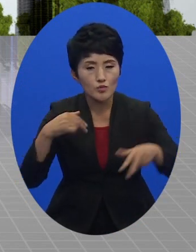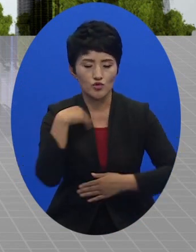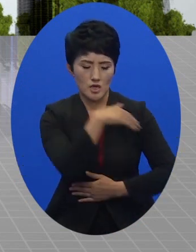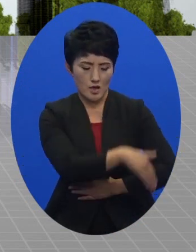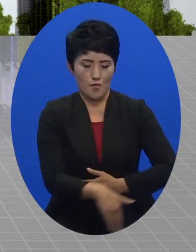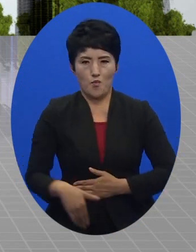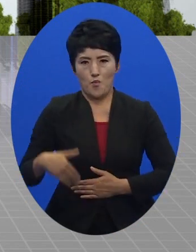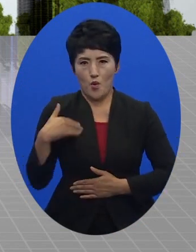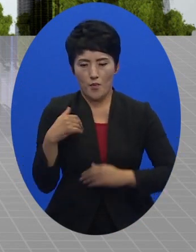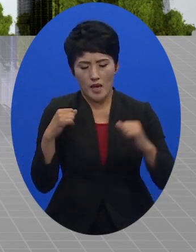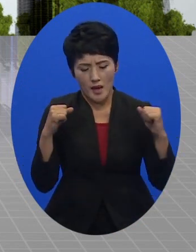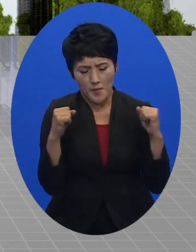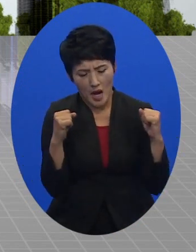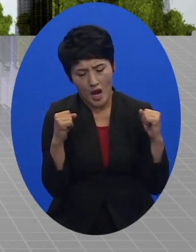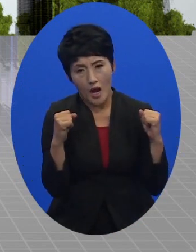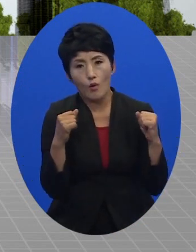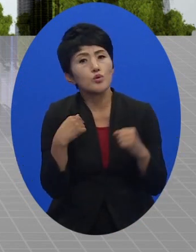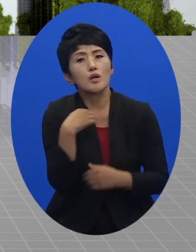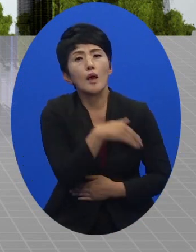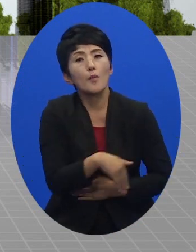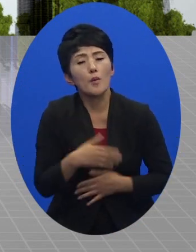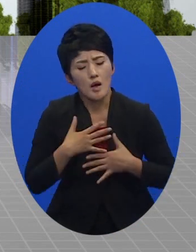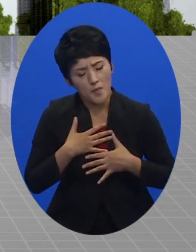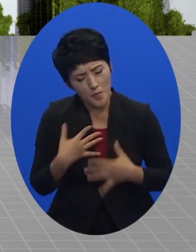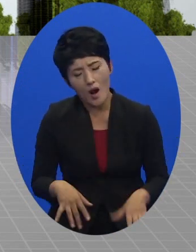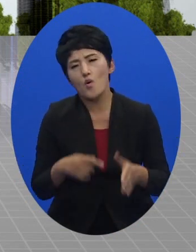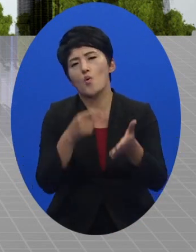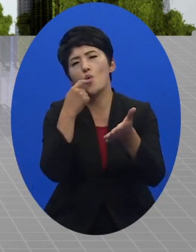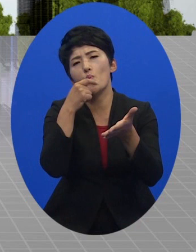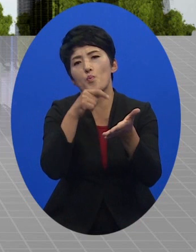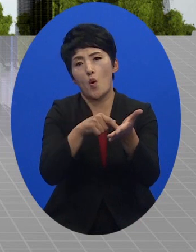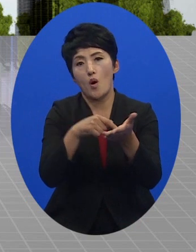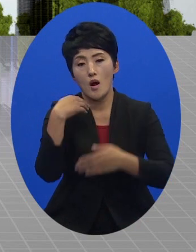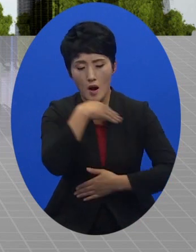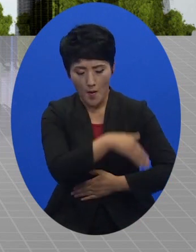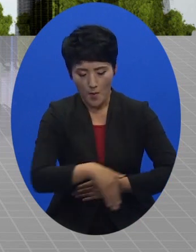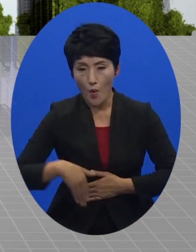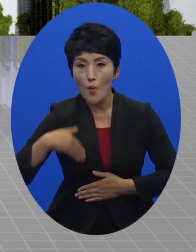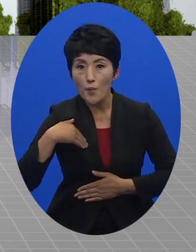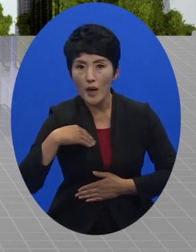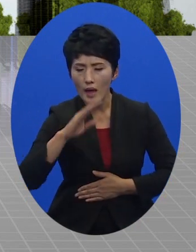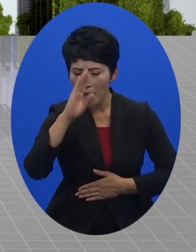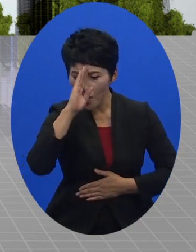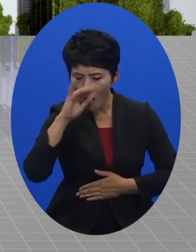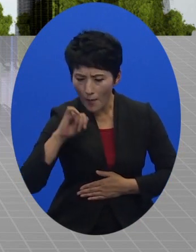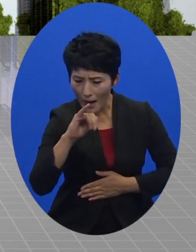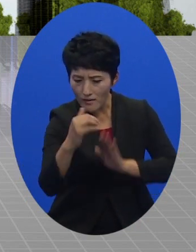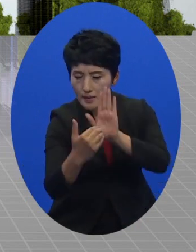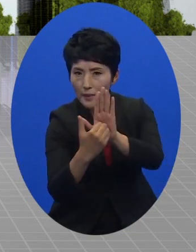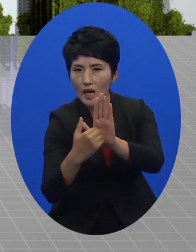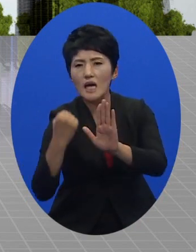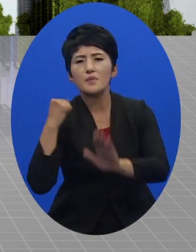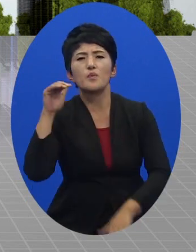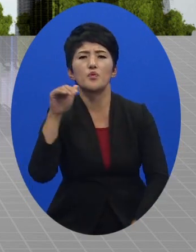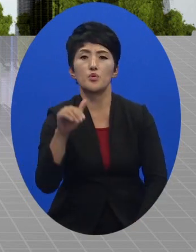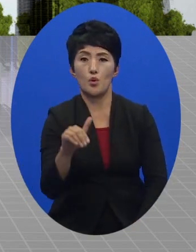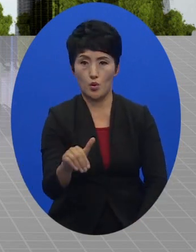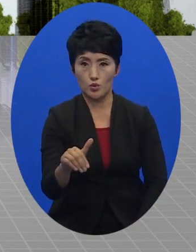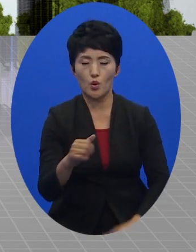바뀐 계절에 적응하느라 쉽게 피로하고 면역력이 떨어지면서 각종 환절기 질환에 쉽게 걸리게